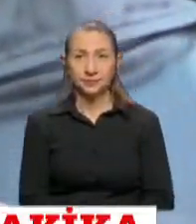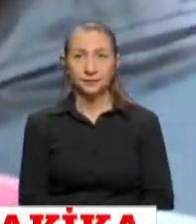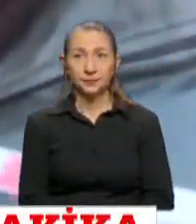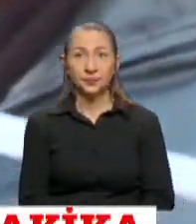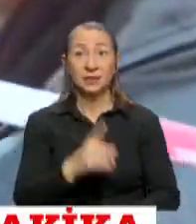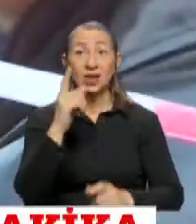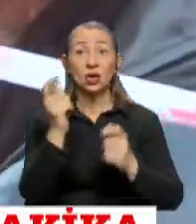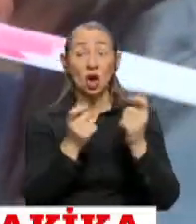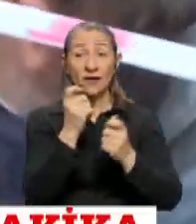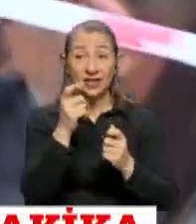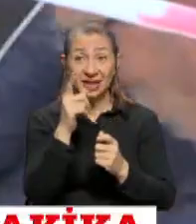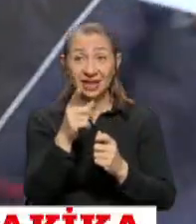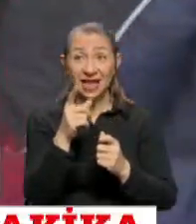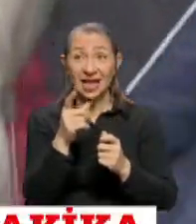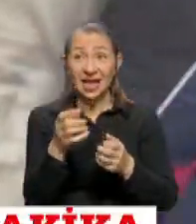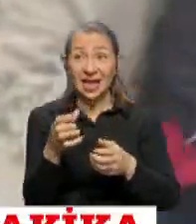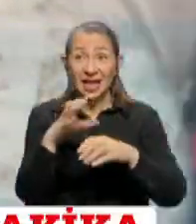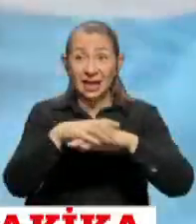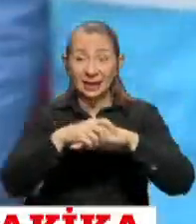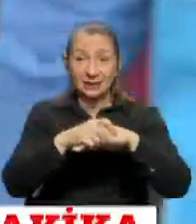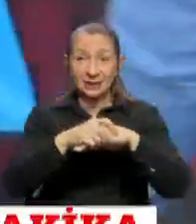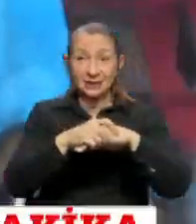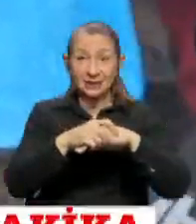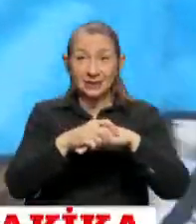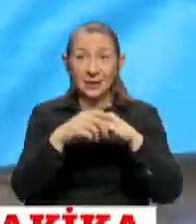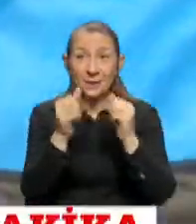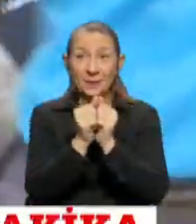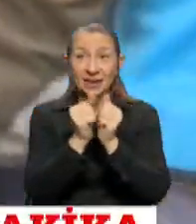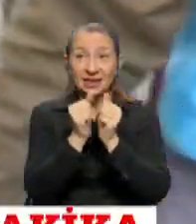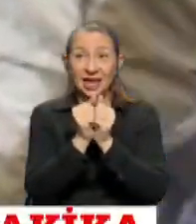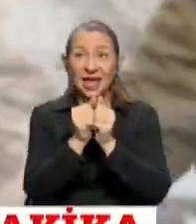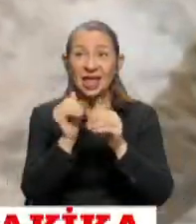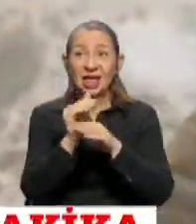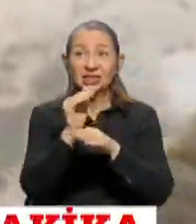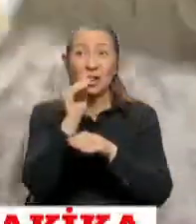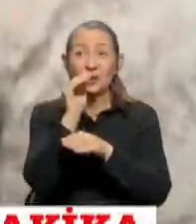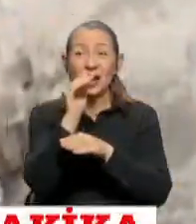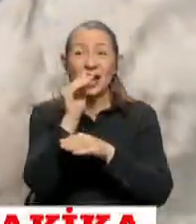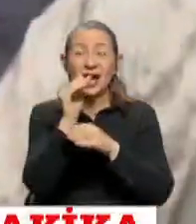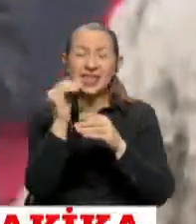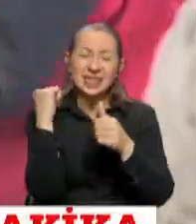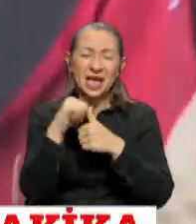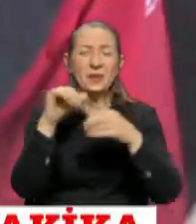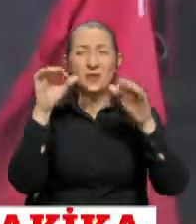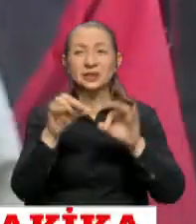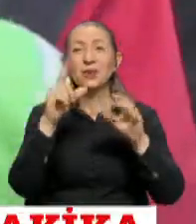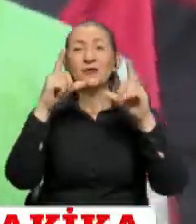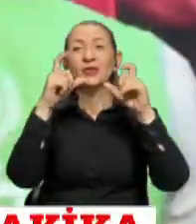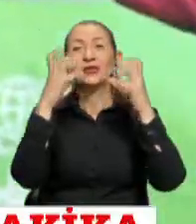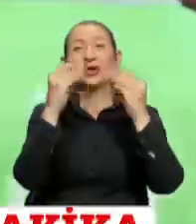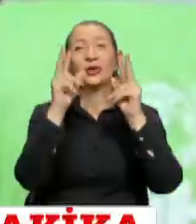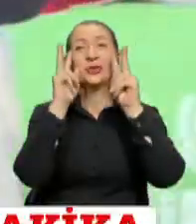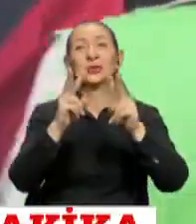Bir görevlinin elinden tutuşu, birlikte yaşama sarılmanın bir fotoğrafı